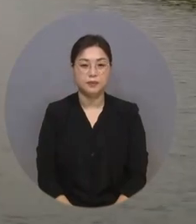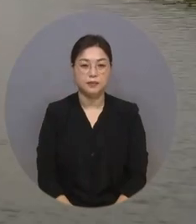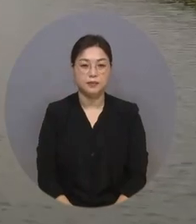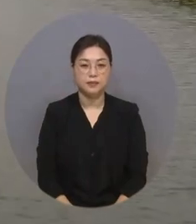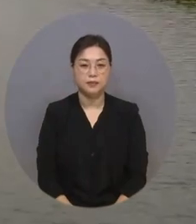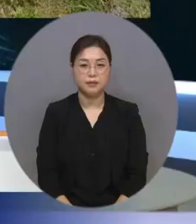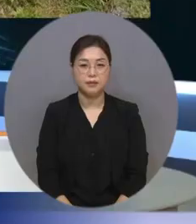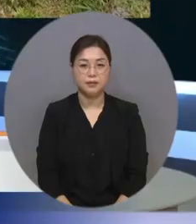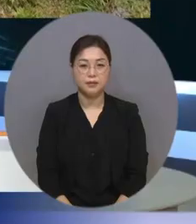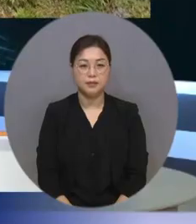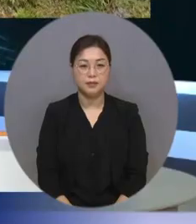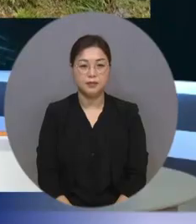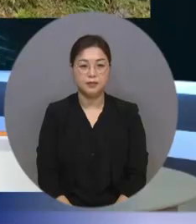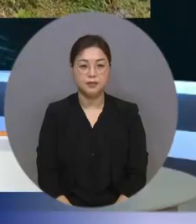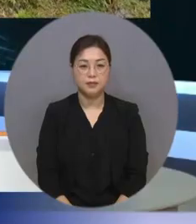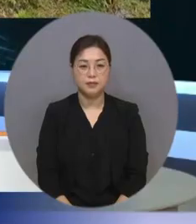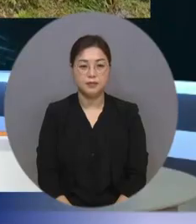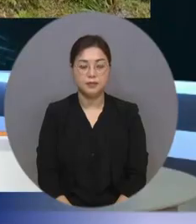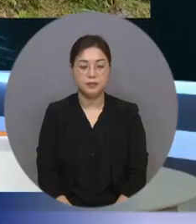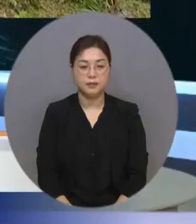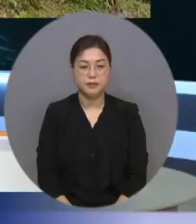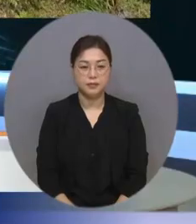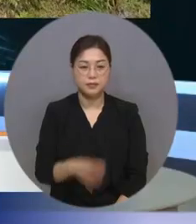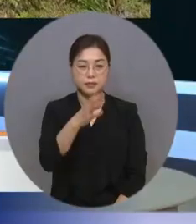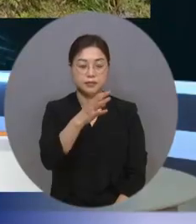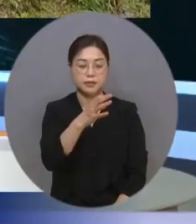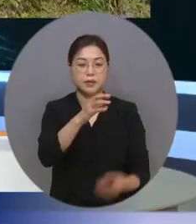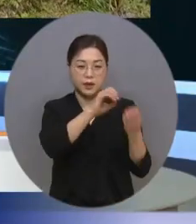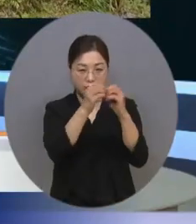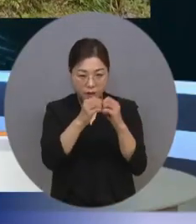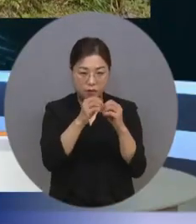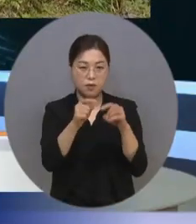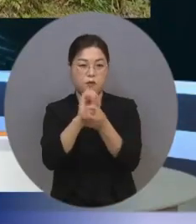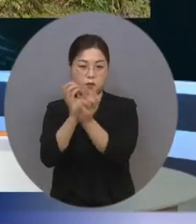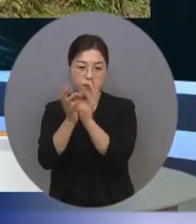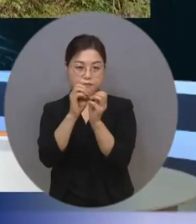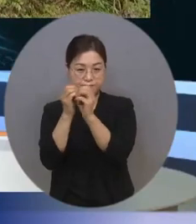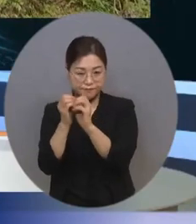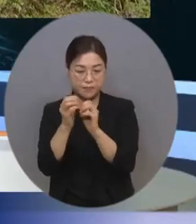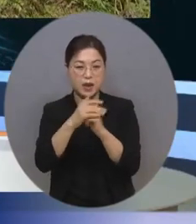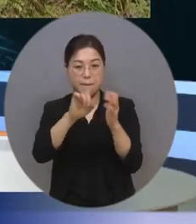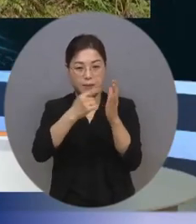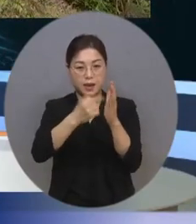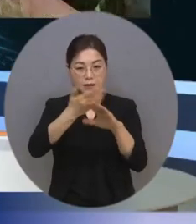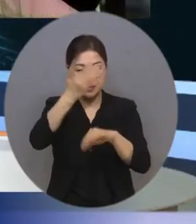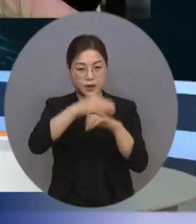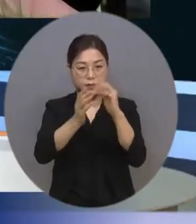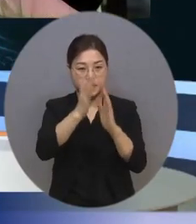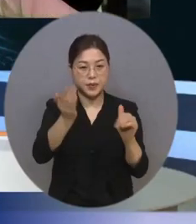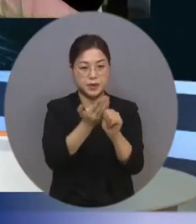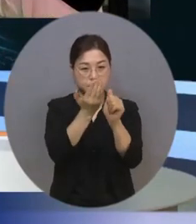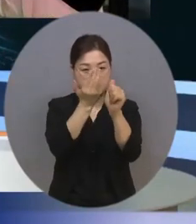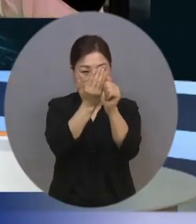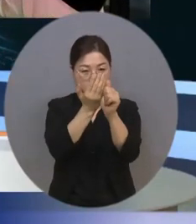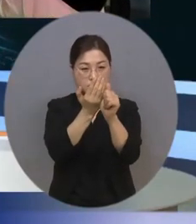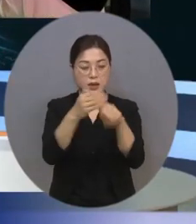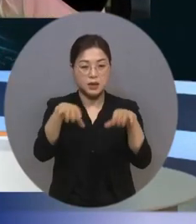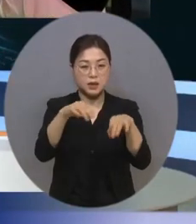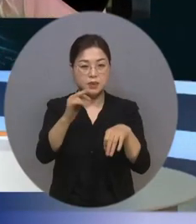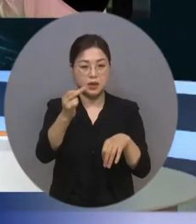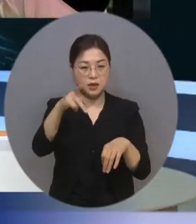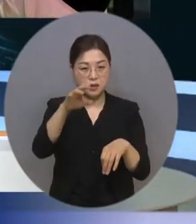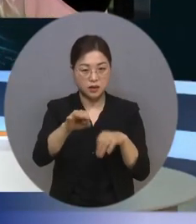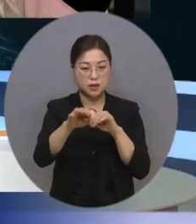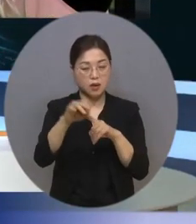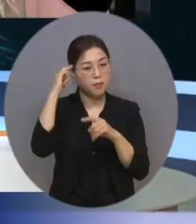황영재입니다. 아트 조경과 플라워 아트 등 100여 종의 식물을 가꾸어내는 김다경 조경학 박사를